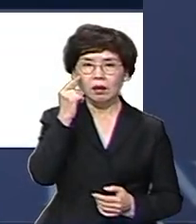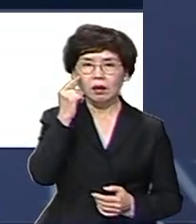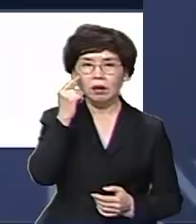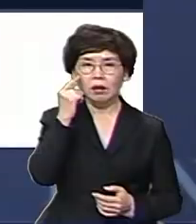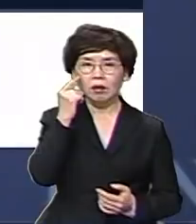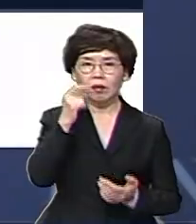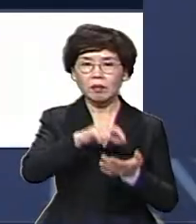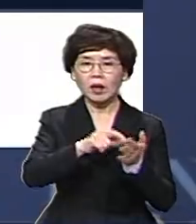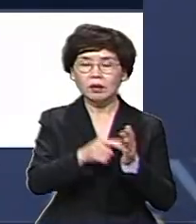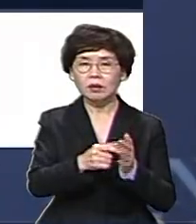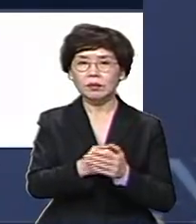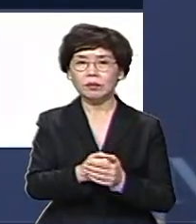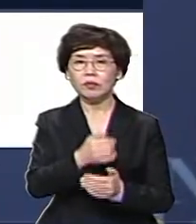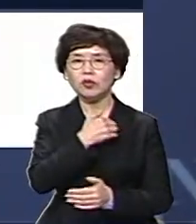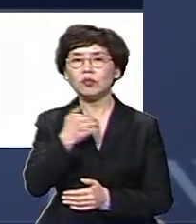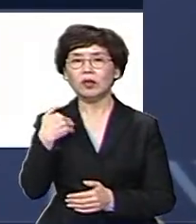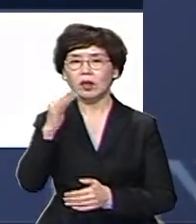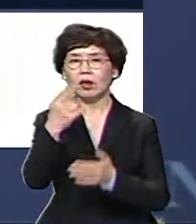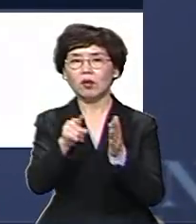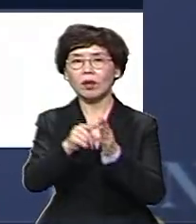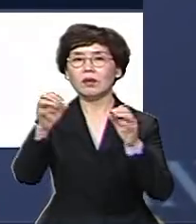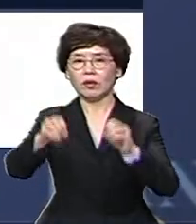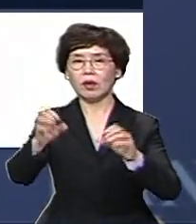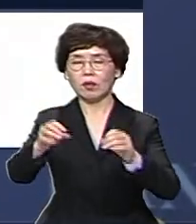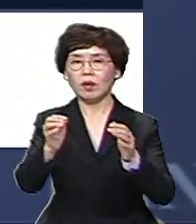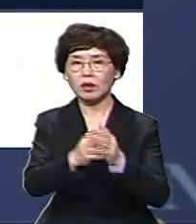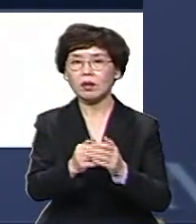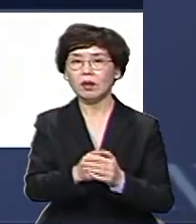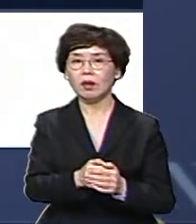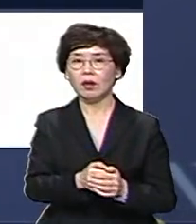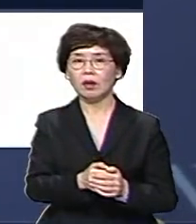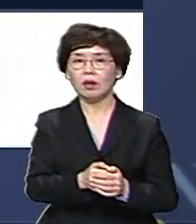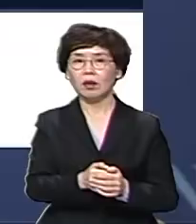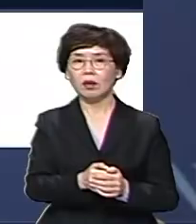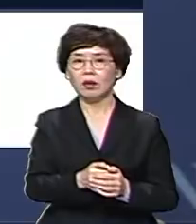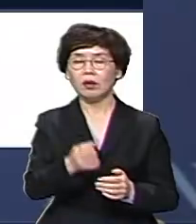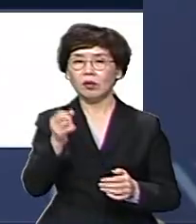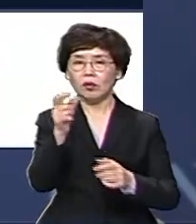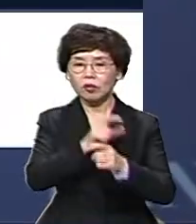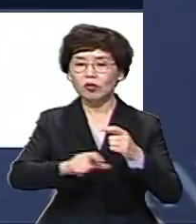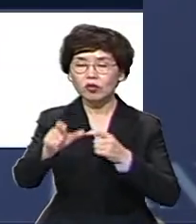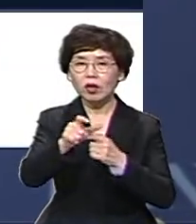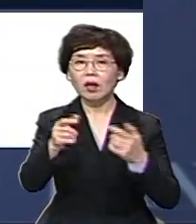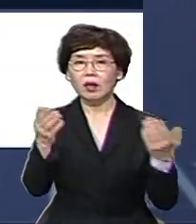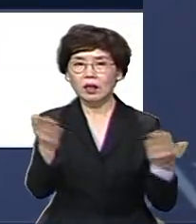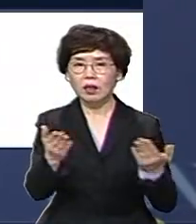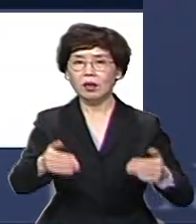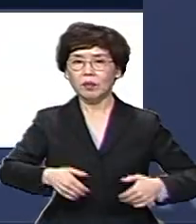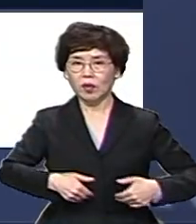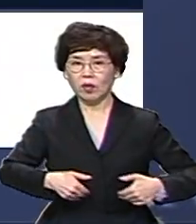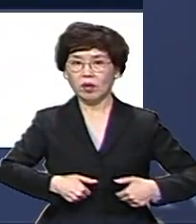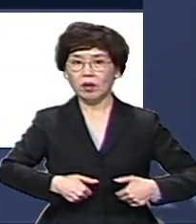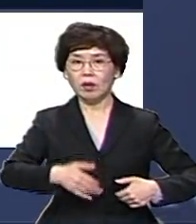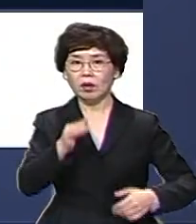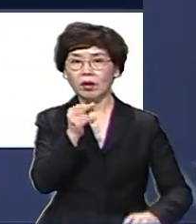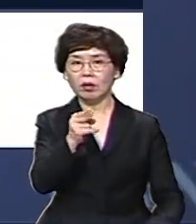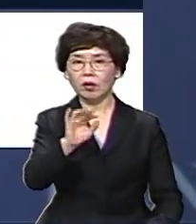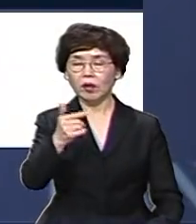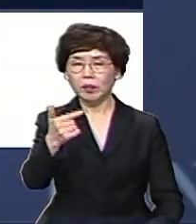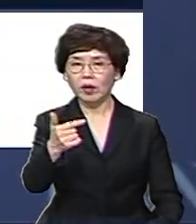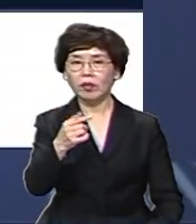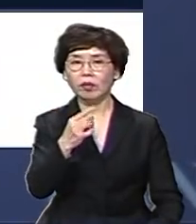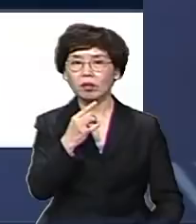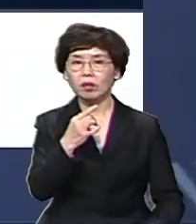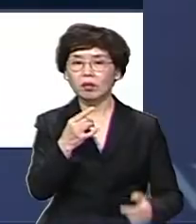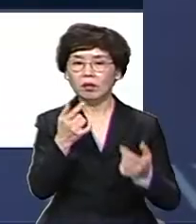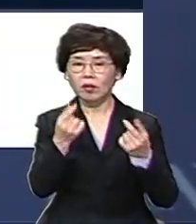핵시설에 관해서도 구체적으로 얘기하자면 우리가 충분하게 우리가 생각했던 것만큼 그게 충분하게 되는 것에 대해서는 다시